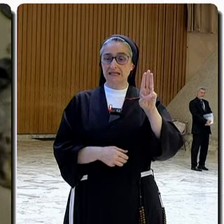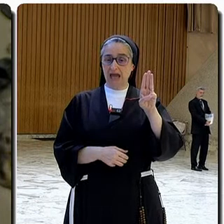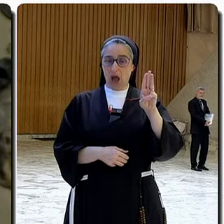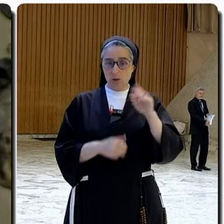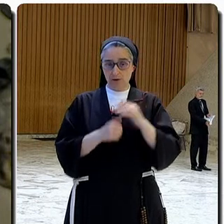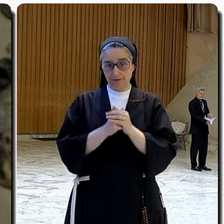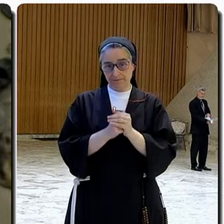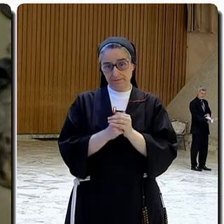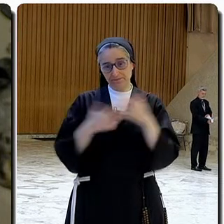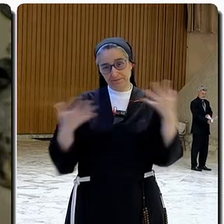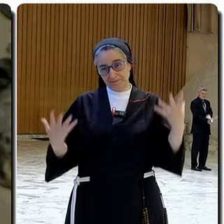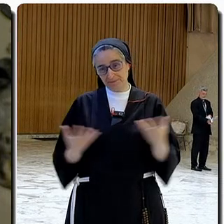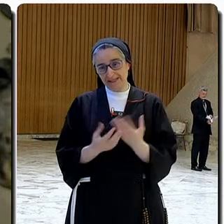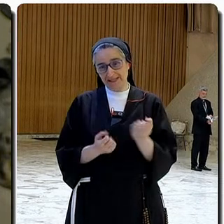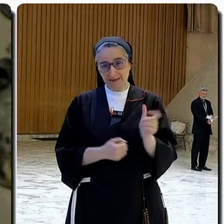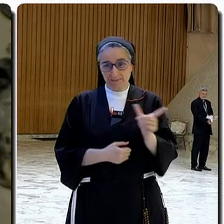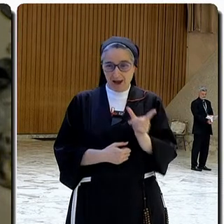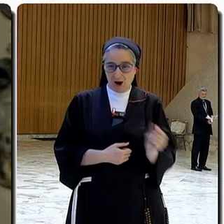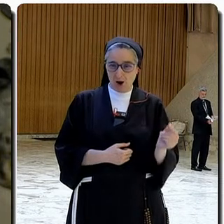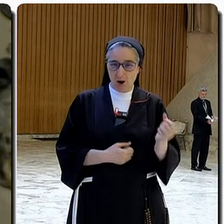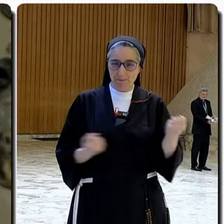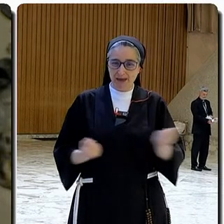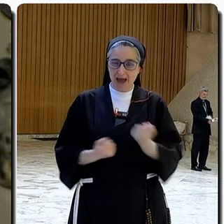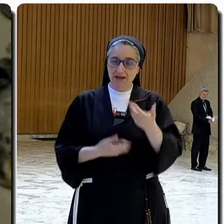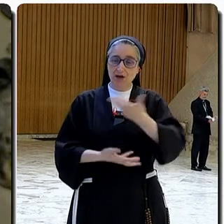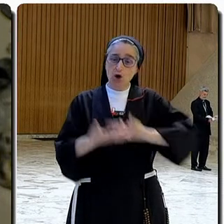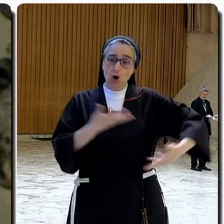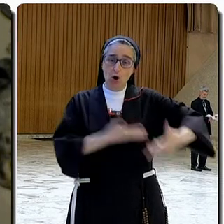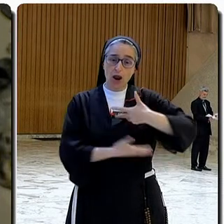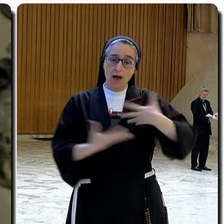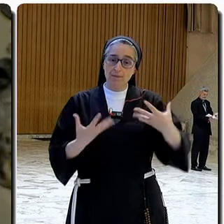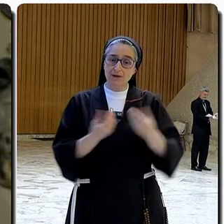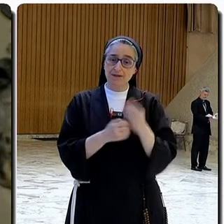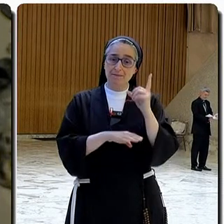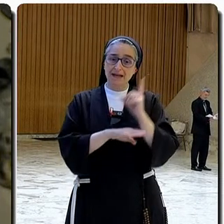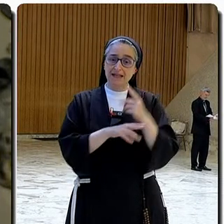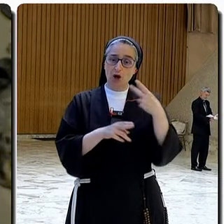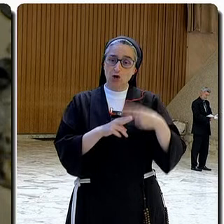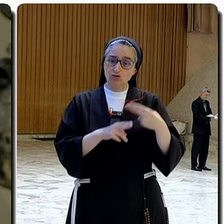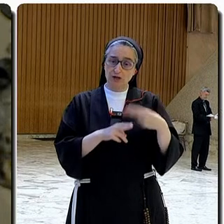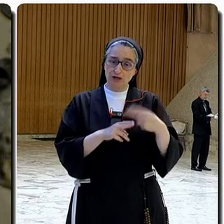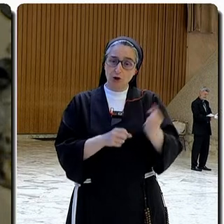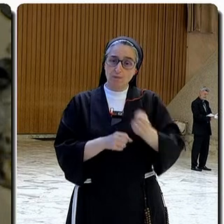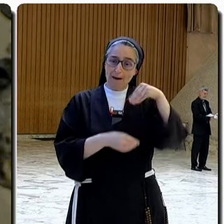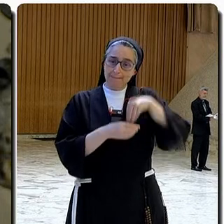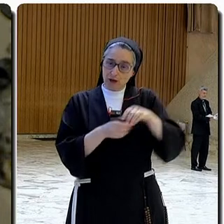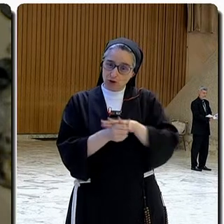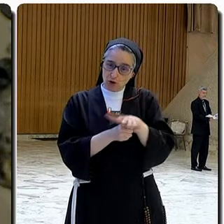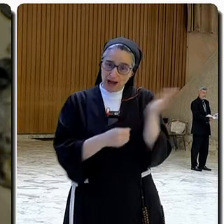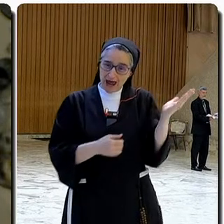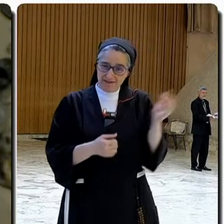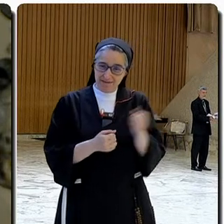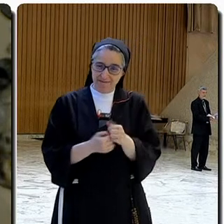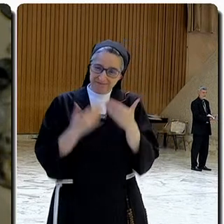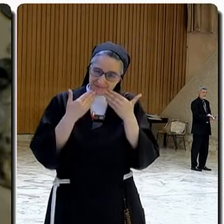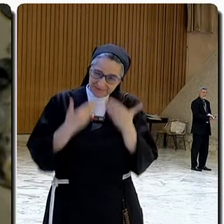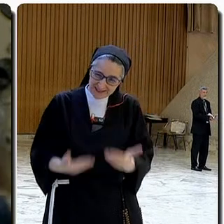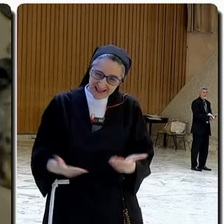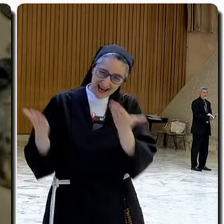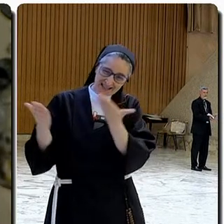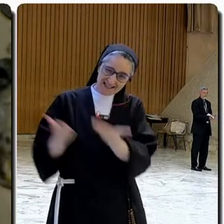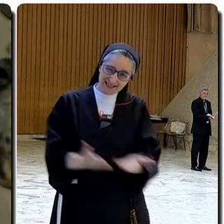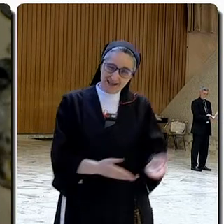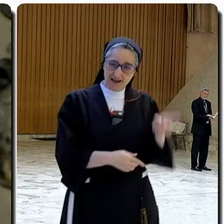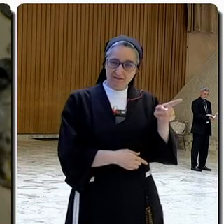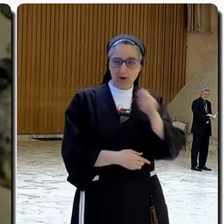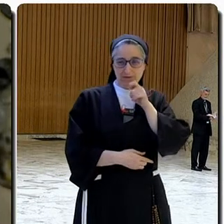e insieme da tanti anni collaborano con la Diocesi di Roma nella pastorale. Prego, a voi la